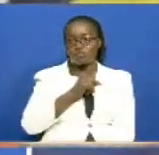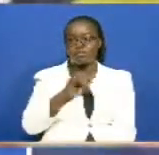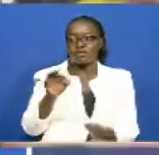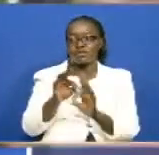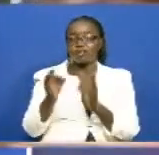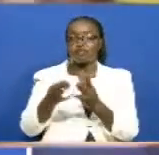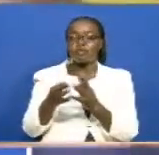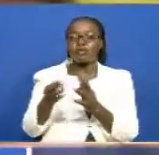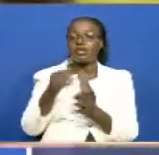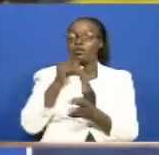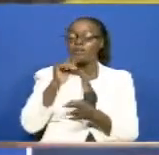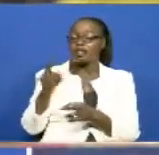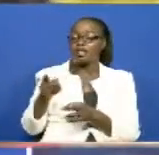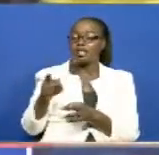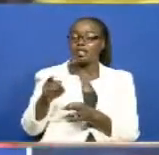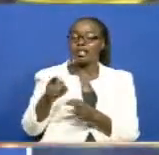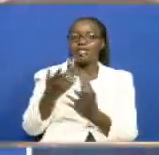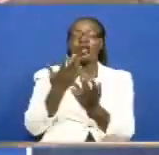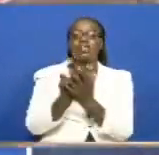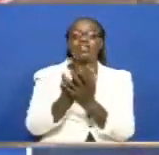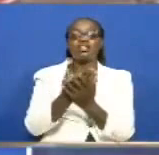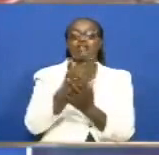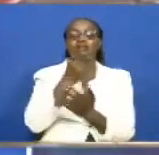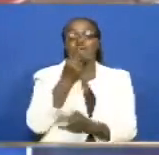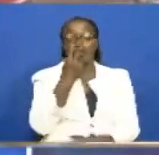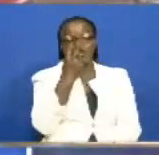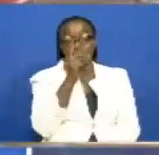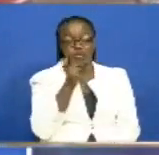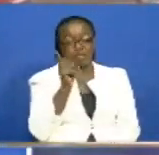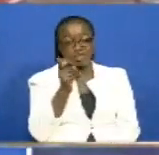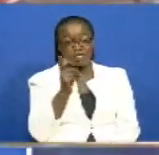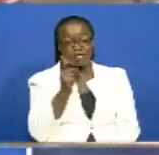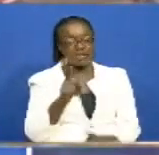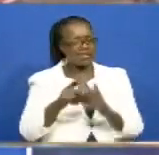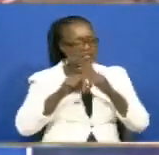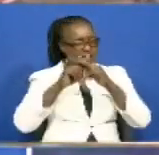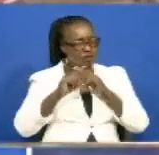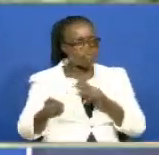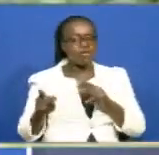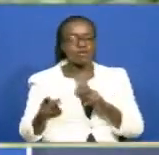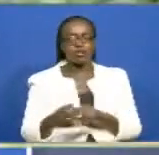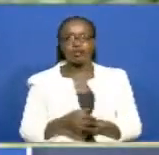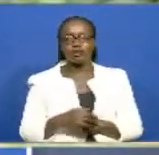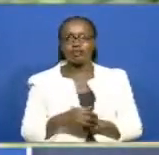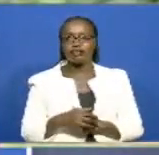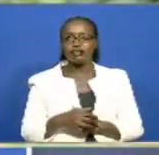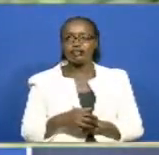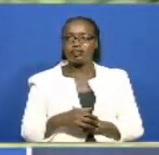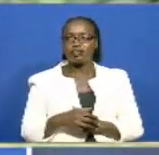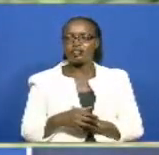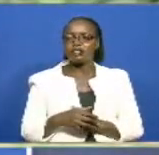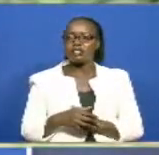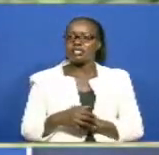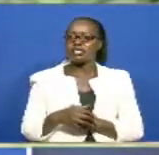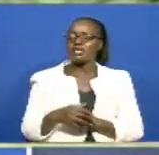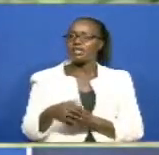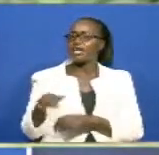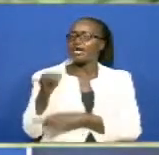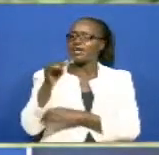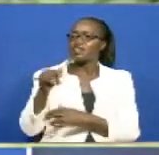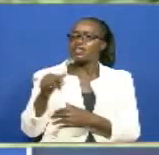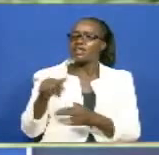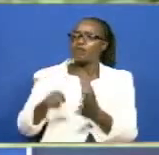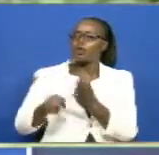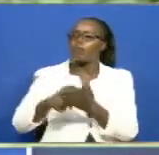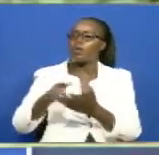of Nyawanga is now demanding the arrest of the suspect who has since gone into hiding. Kuulizwa ni nini mbaya ambayo ilifanya ukafanya hiki